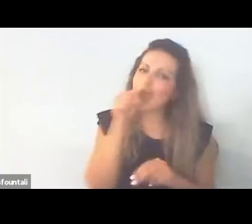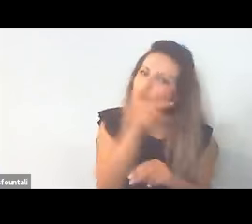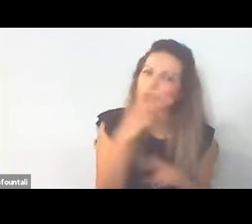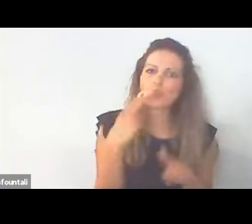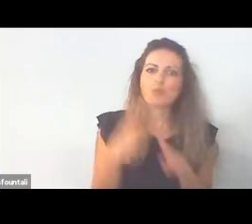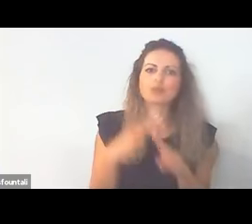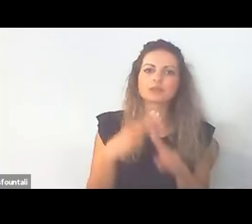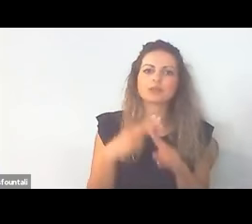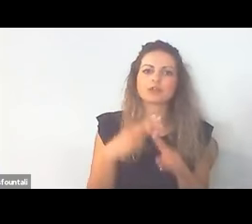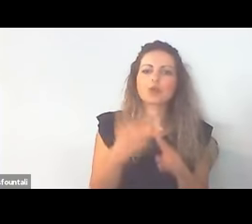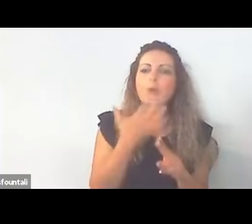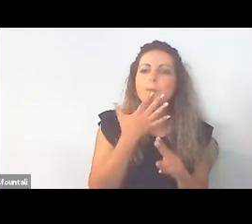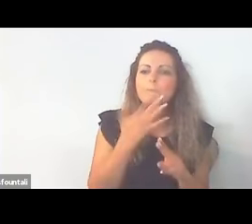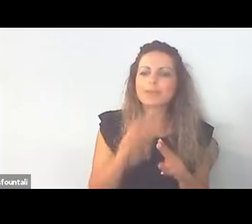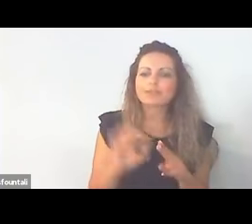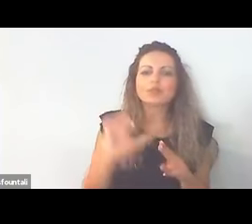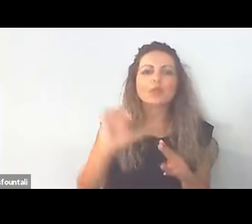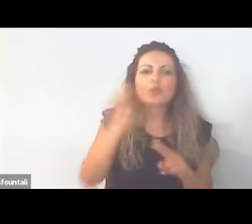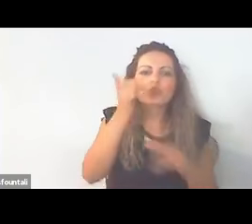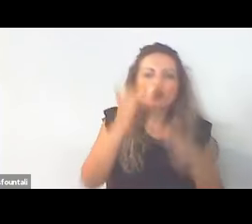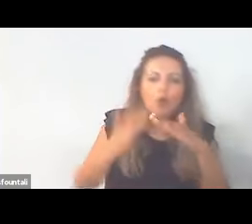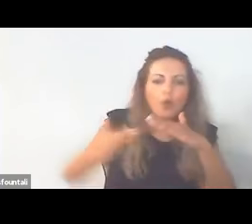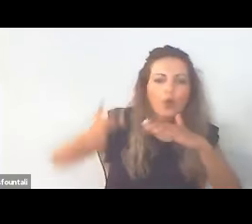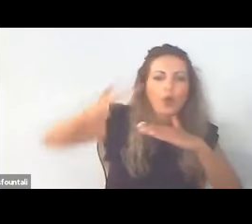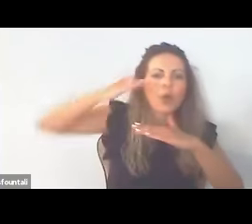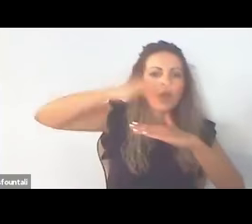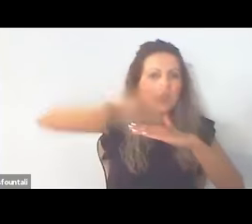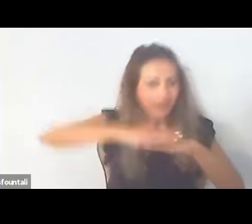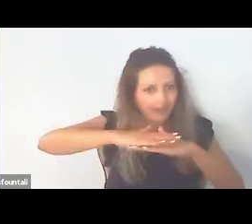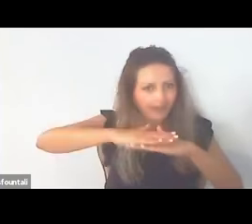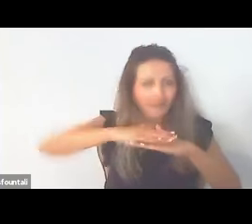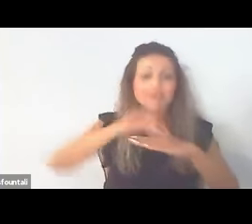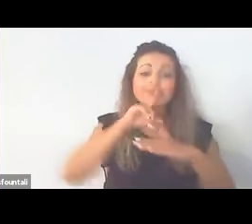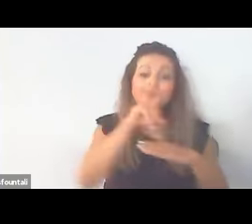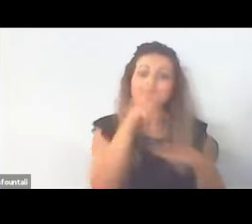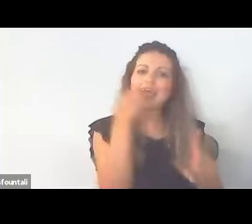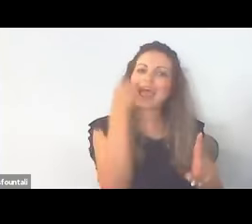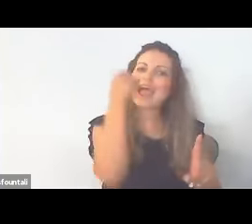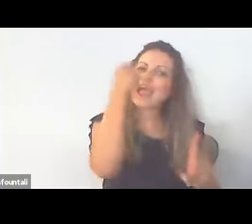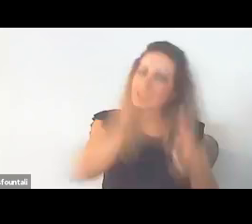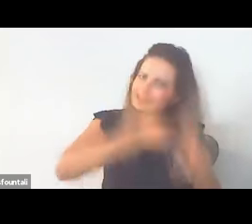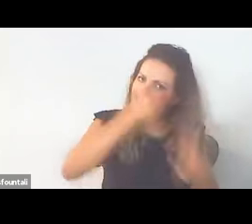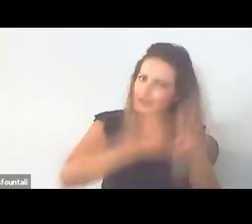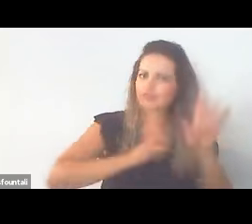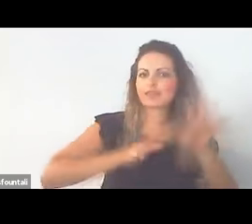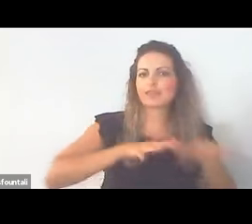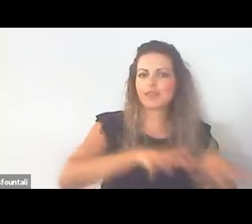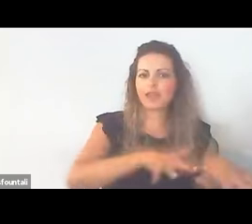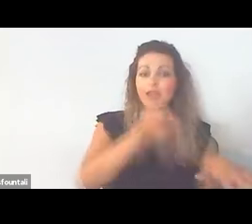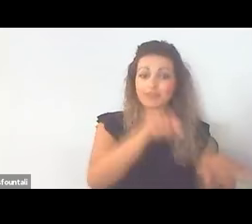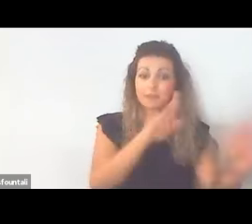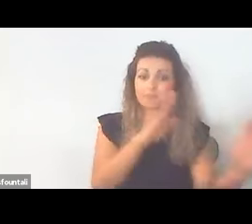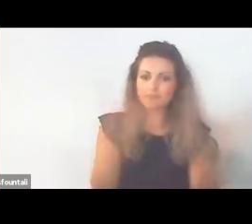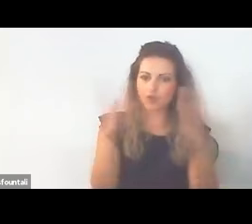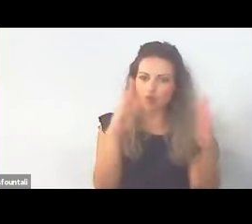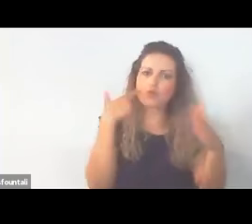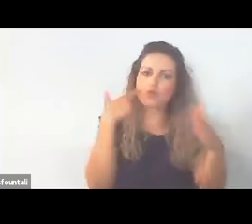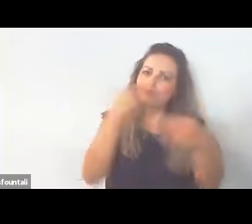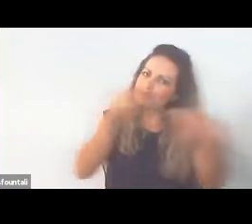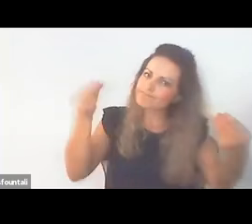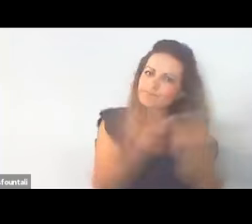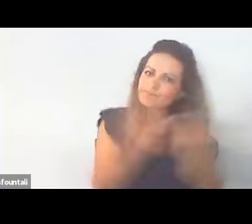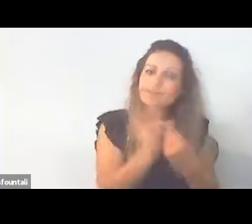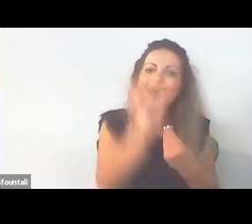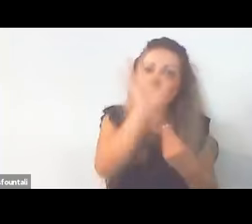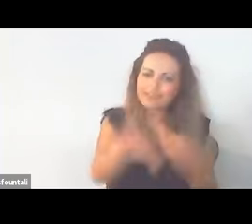ένα θεμελιώδες σημείο για να μπορέσει μια τέτοια εκστρατεία στη συγκεκριμένη περίοδο να καταλήξει να είναι όντως νικηφόρα.